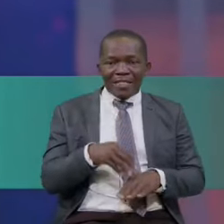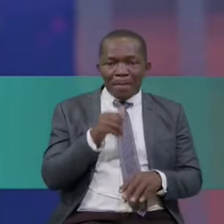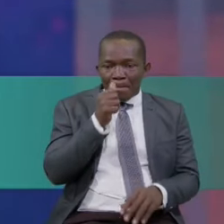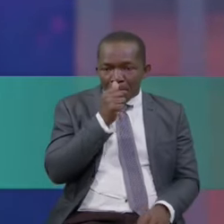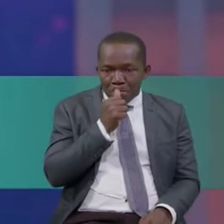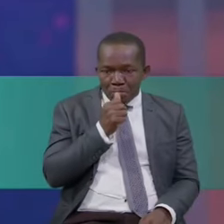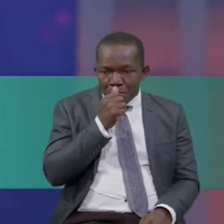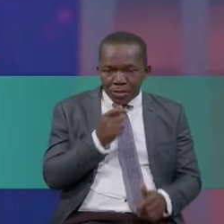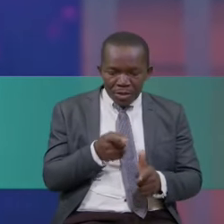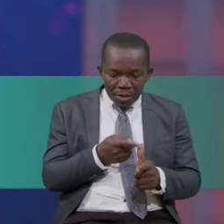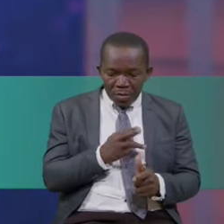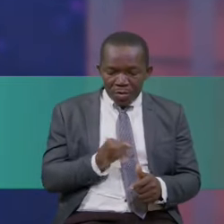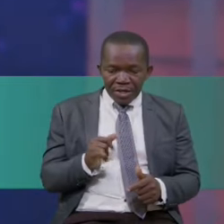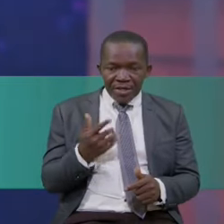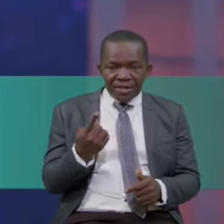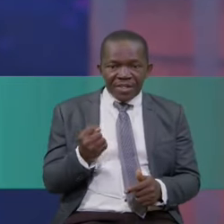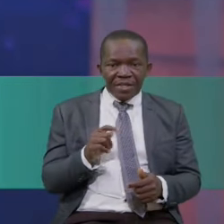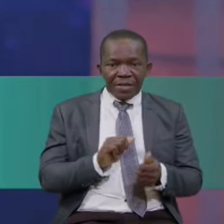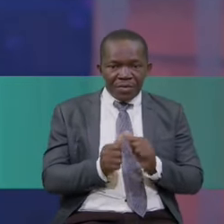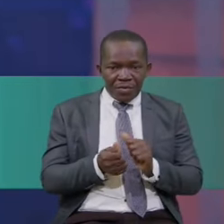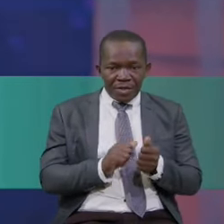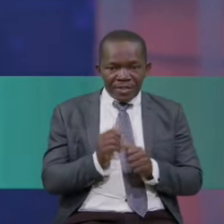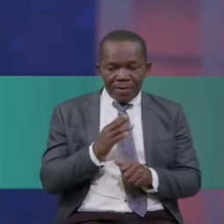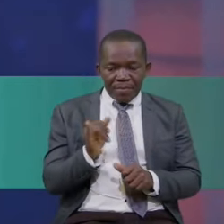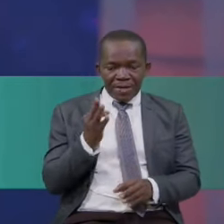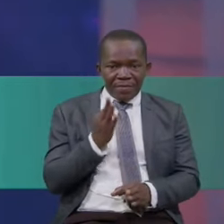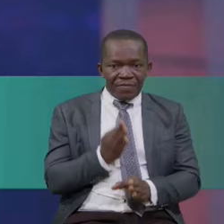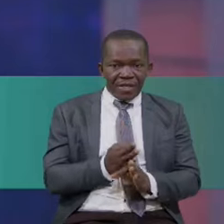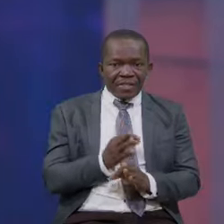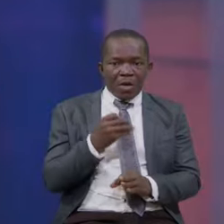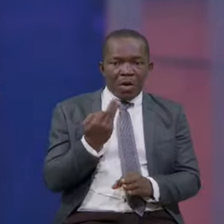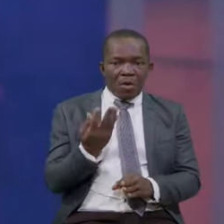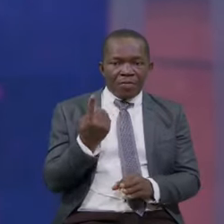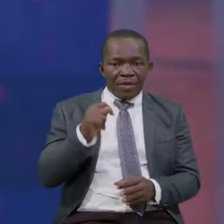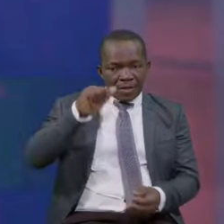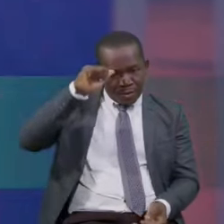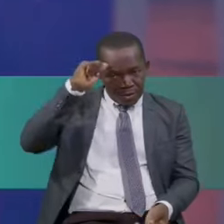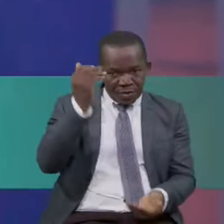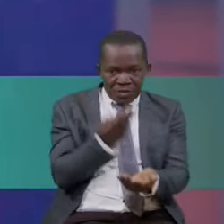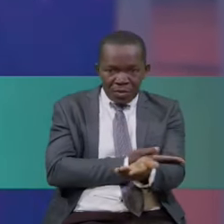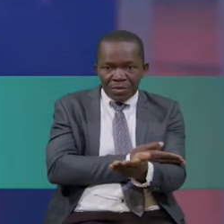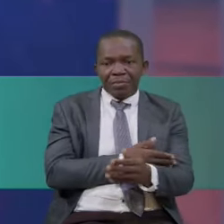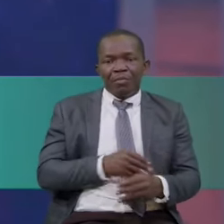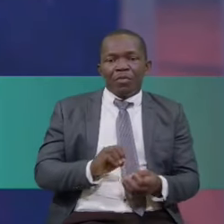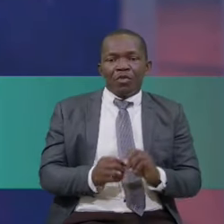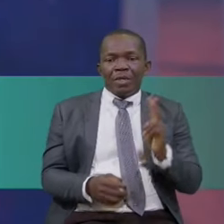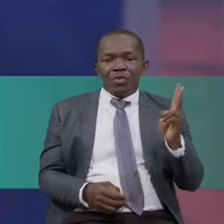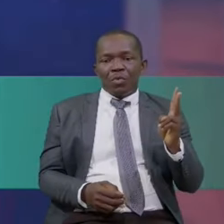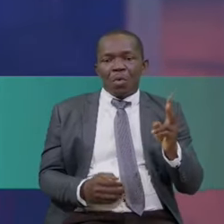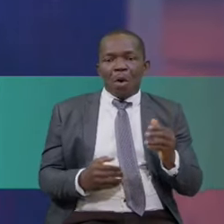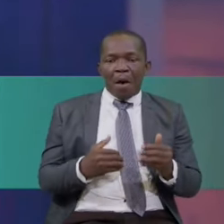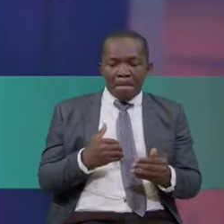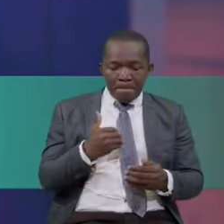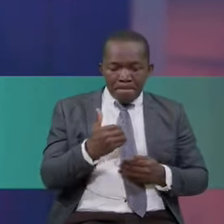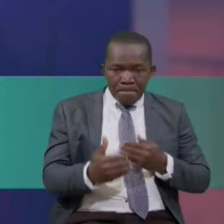foi du fils deuxè élément couvrir